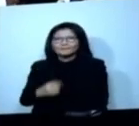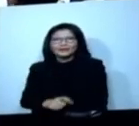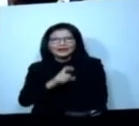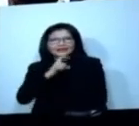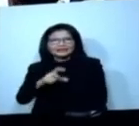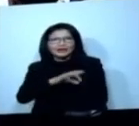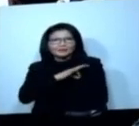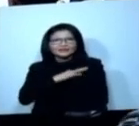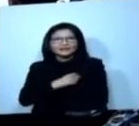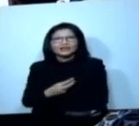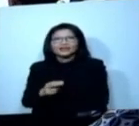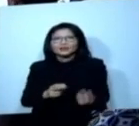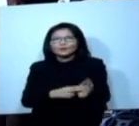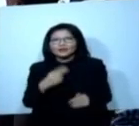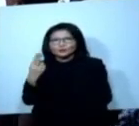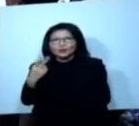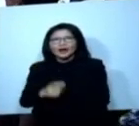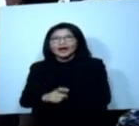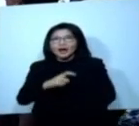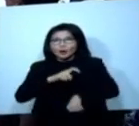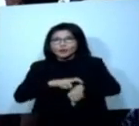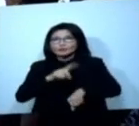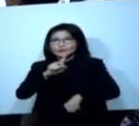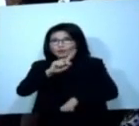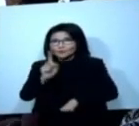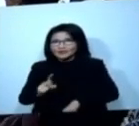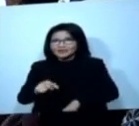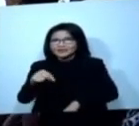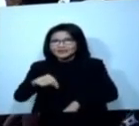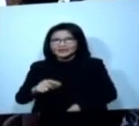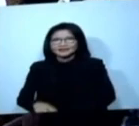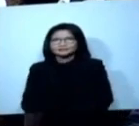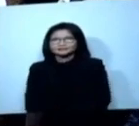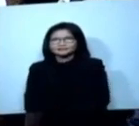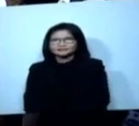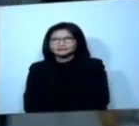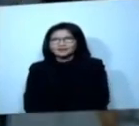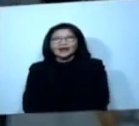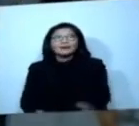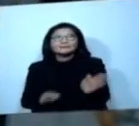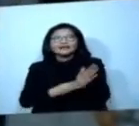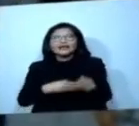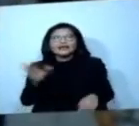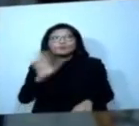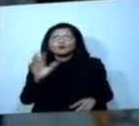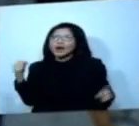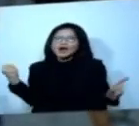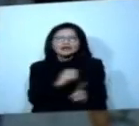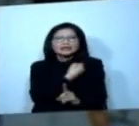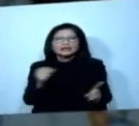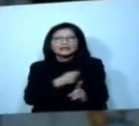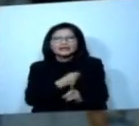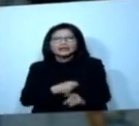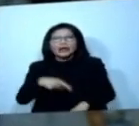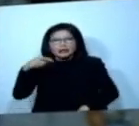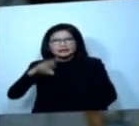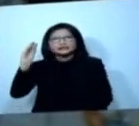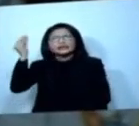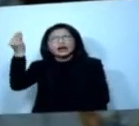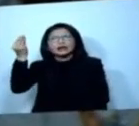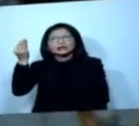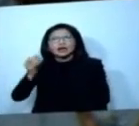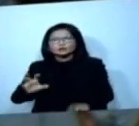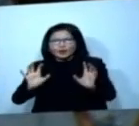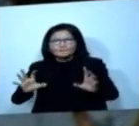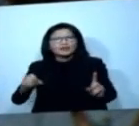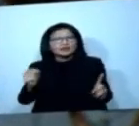sebagai kebenaran absolut atas metodologi mereka. Tetapi bagaimana pula jika kebenaran itu dibiaskan sebagai legitimasi,